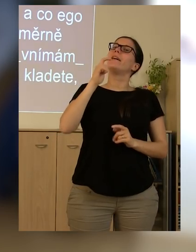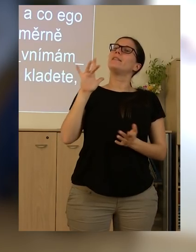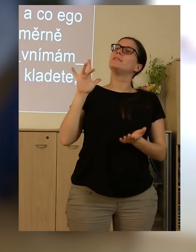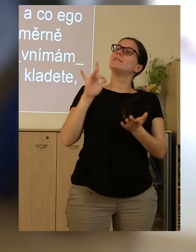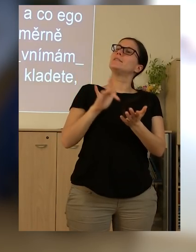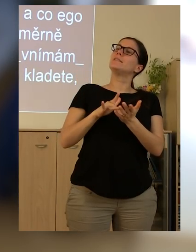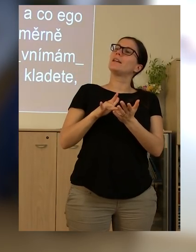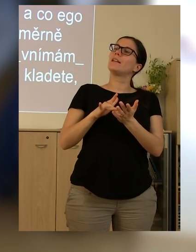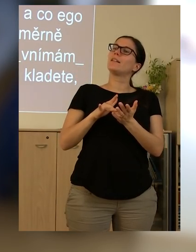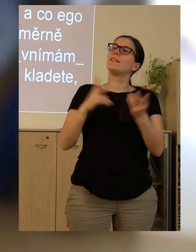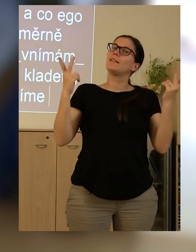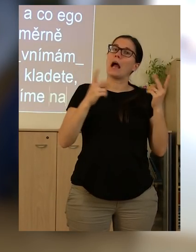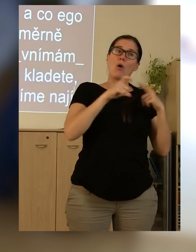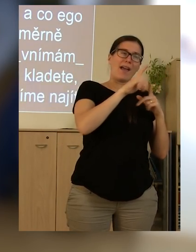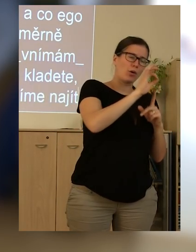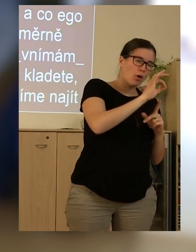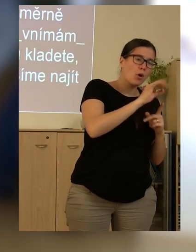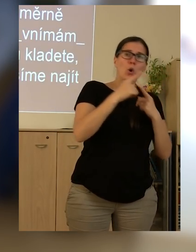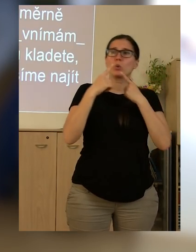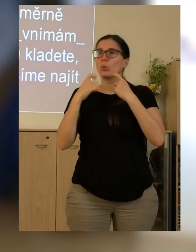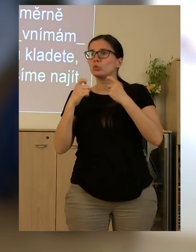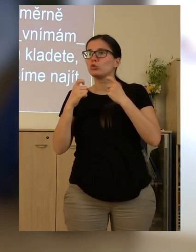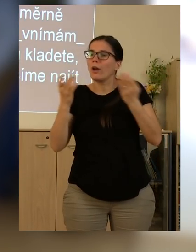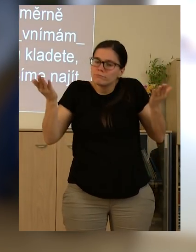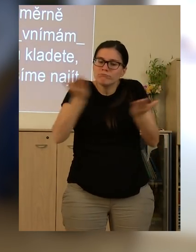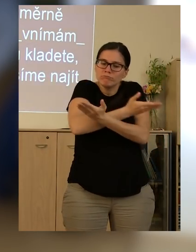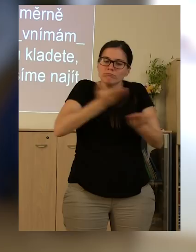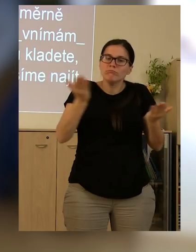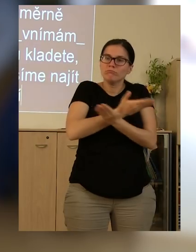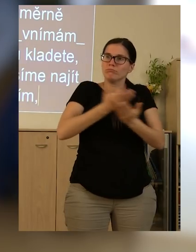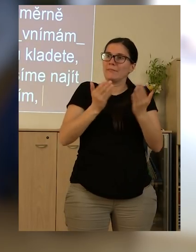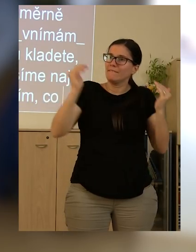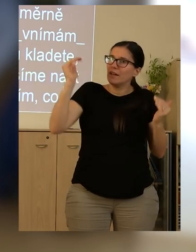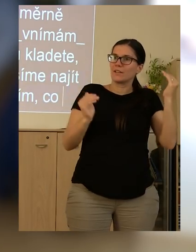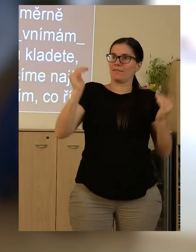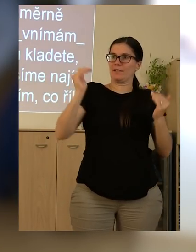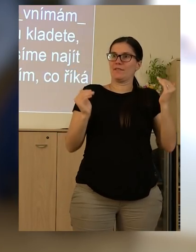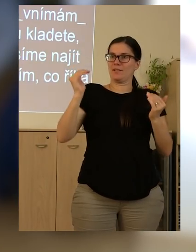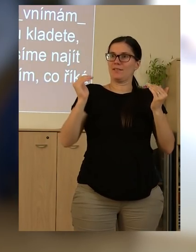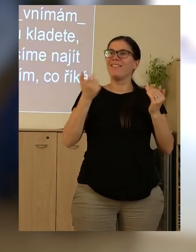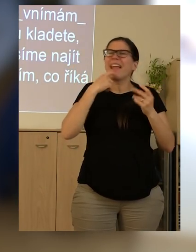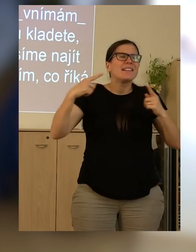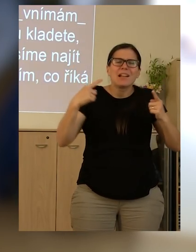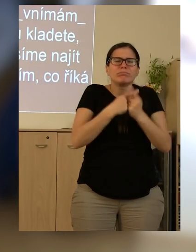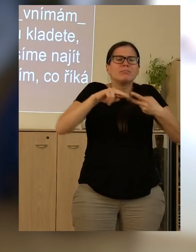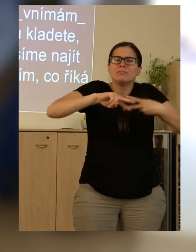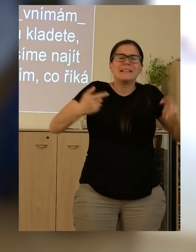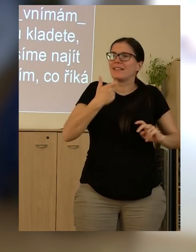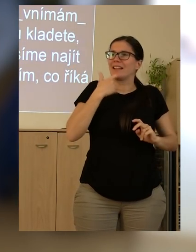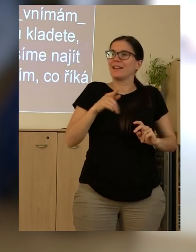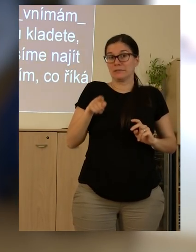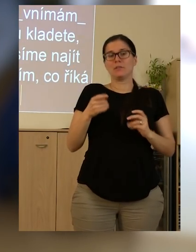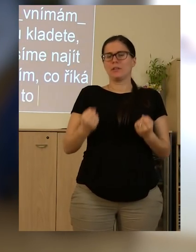druh dialogu mezi tím, co říká ego, a tím, co říká duše. To je v podstatě to